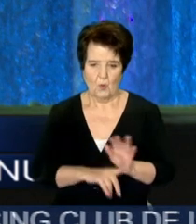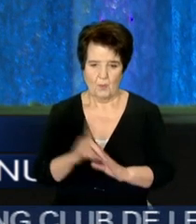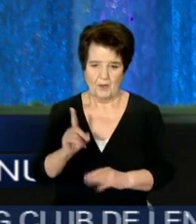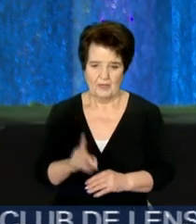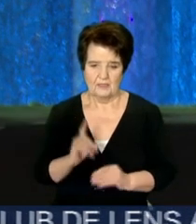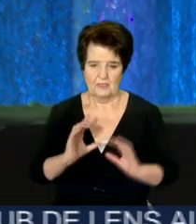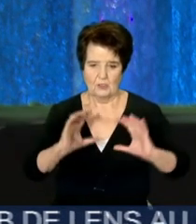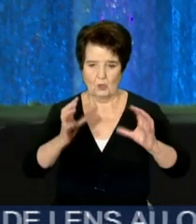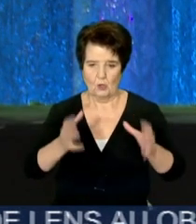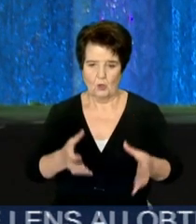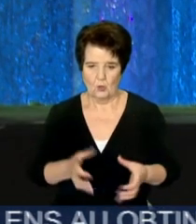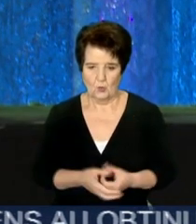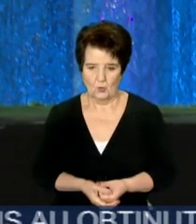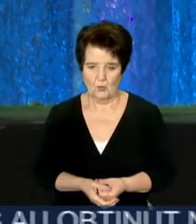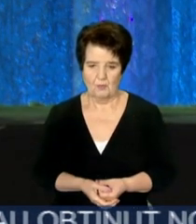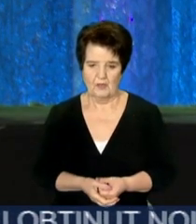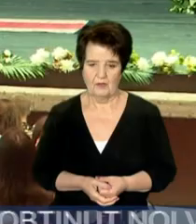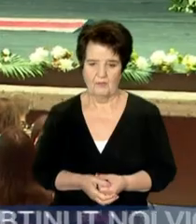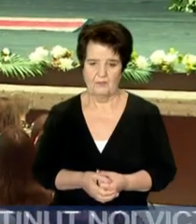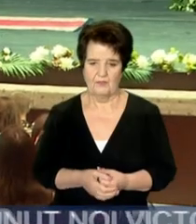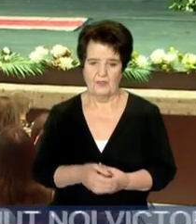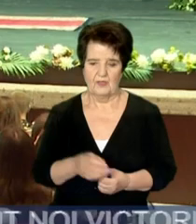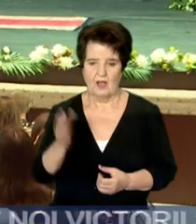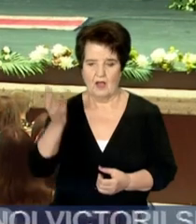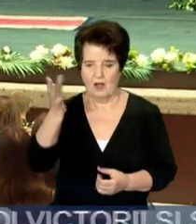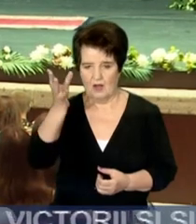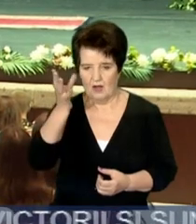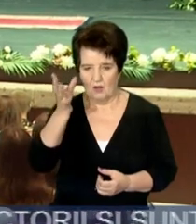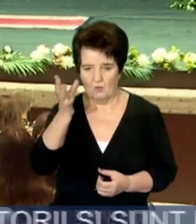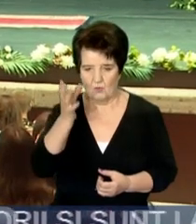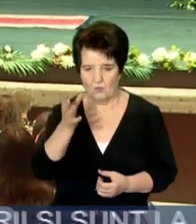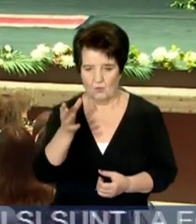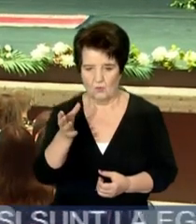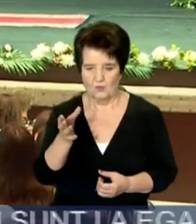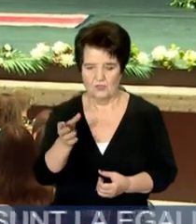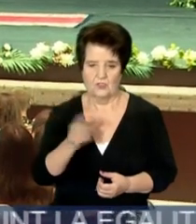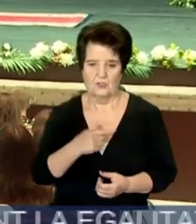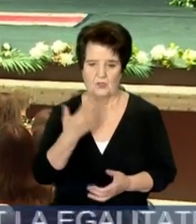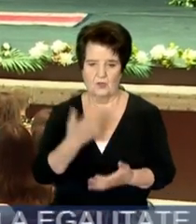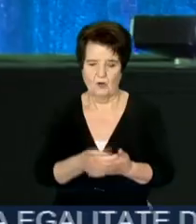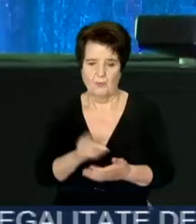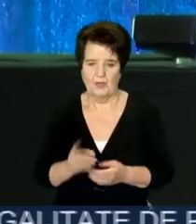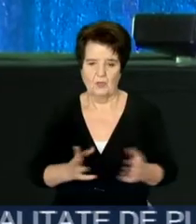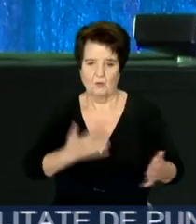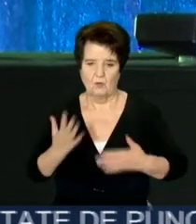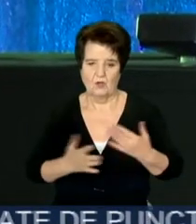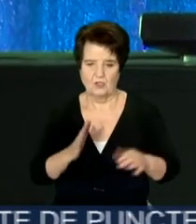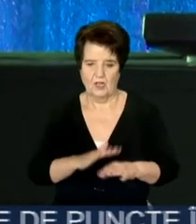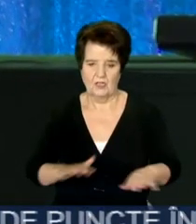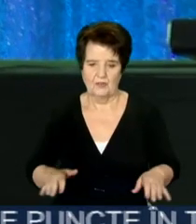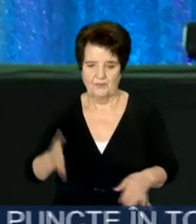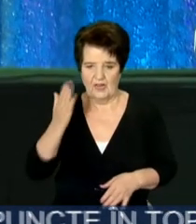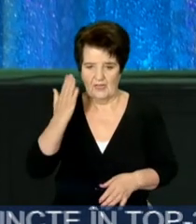într-o lume enigmatică a cunoștințelor medicale. Pentru încurajarea tineretului